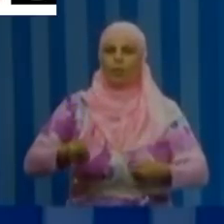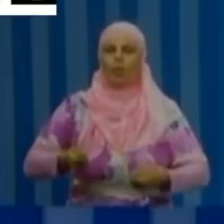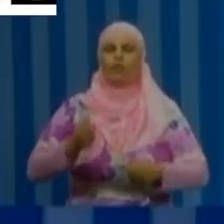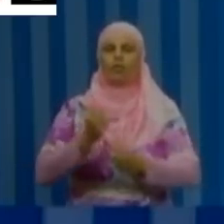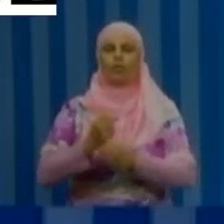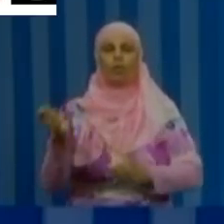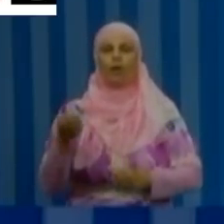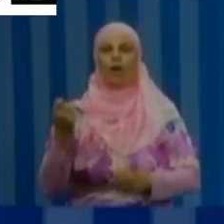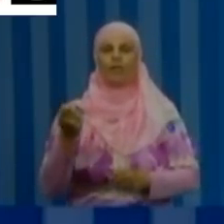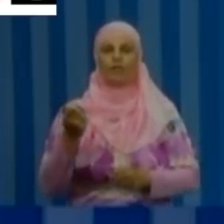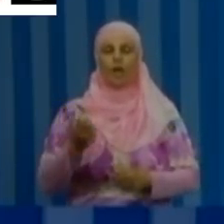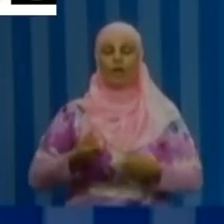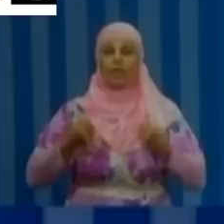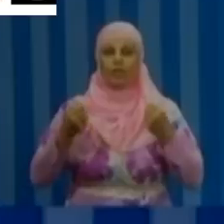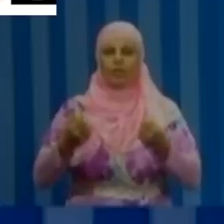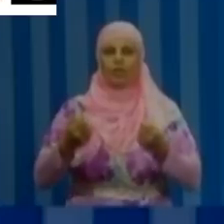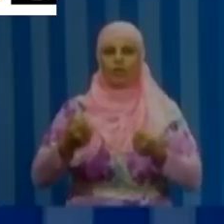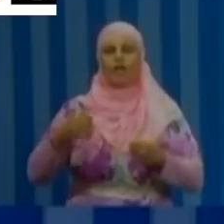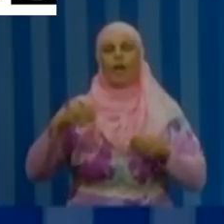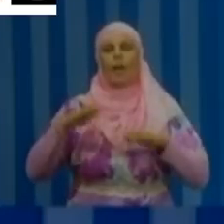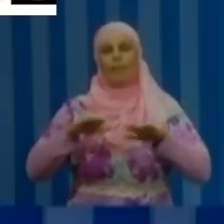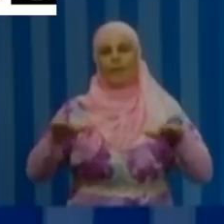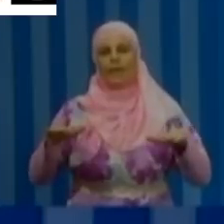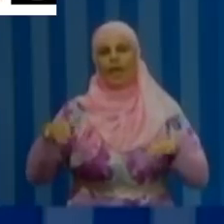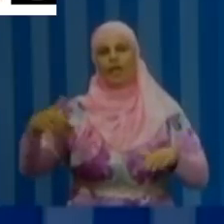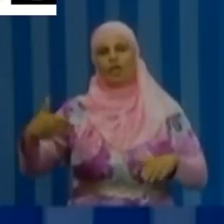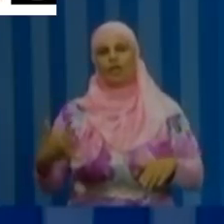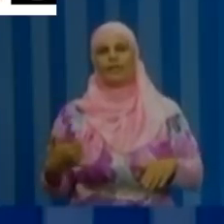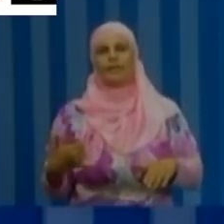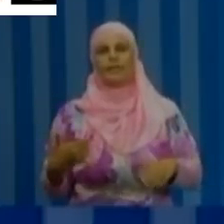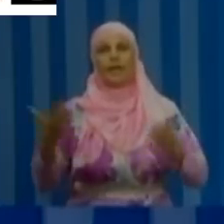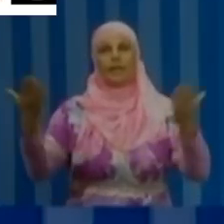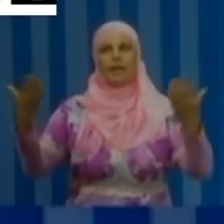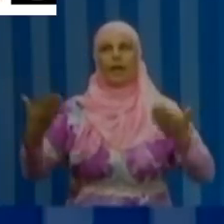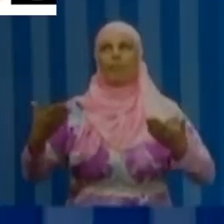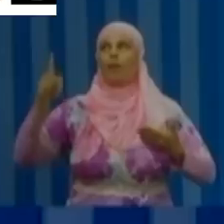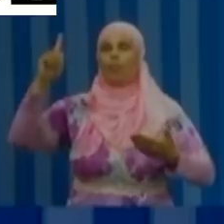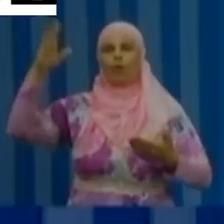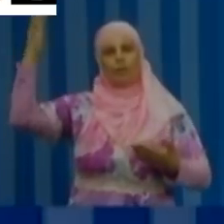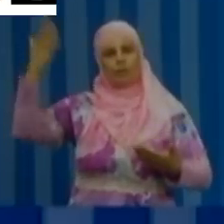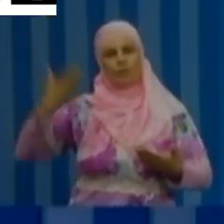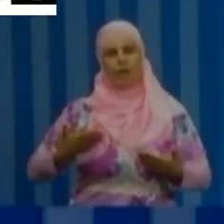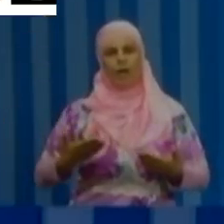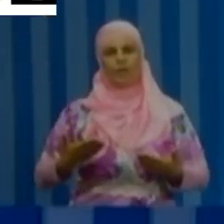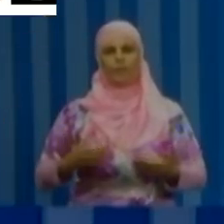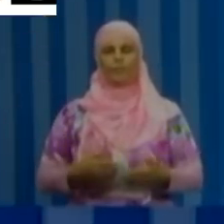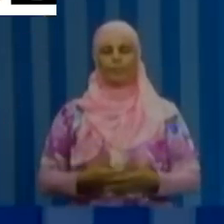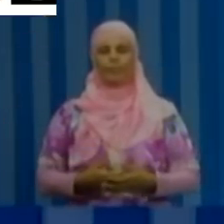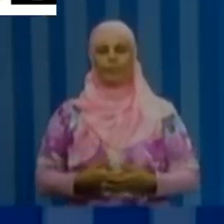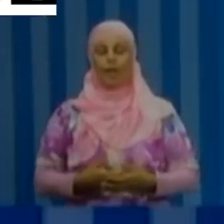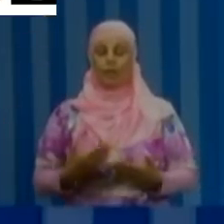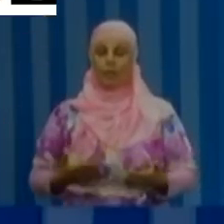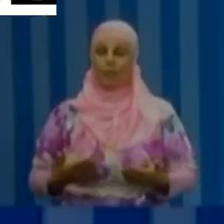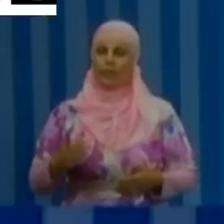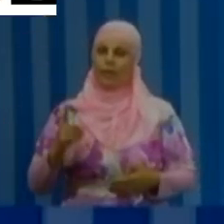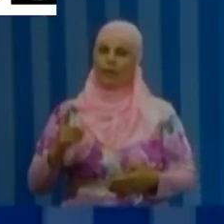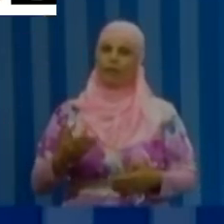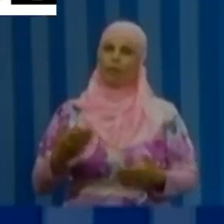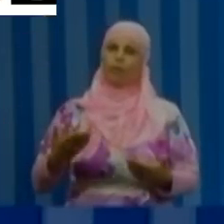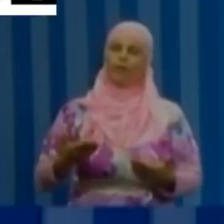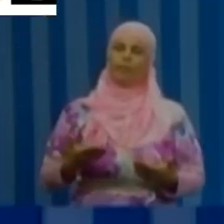عاجله تنشيط ميناء جرجيس لاستقبال المقيمين بالخارج طبعا هذا